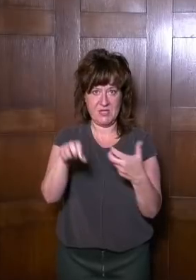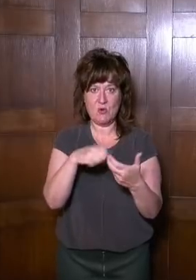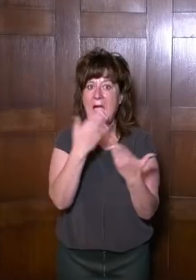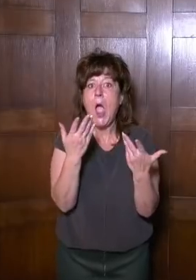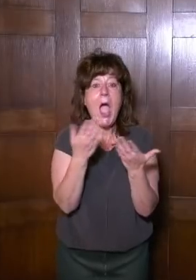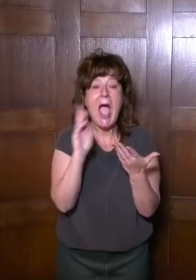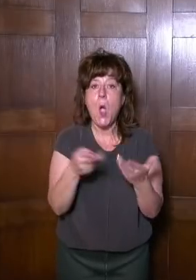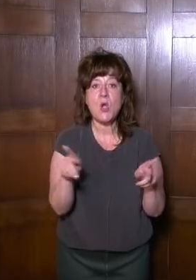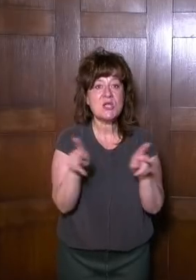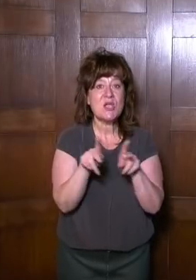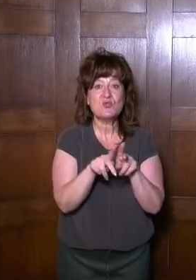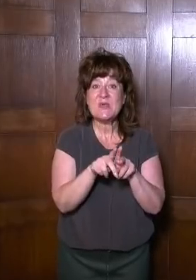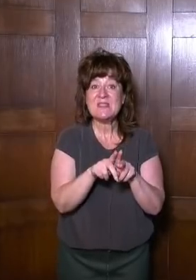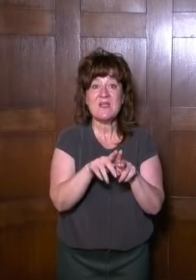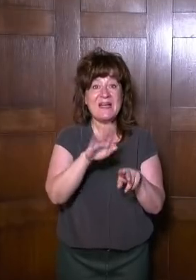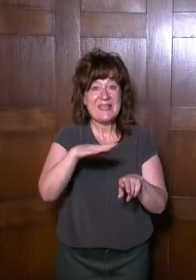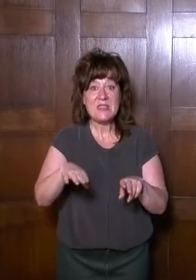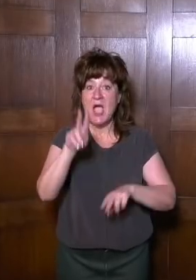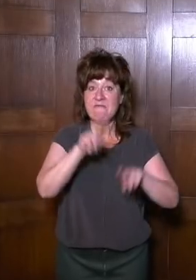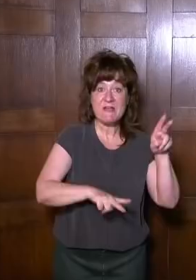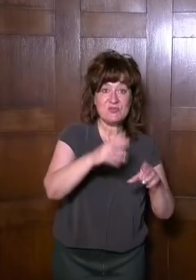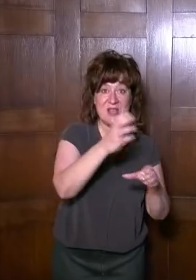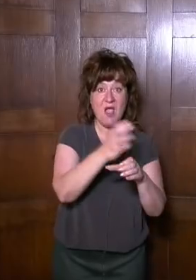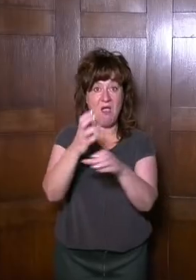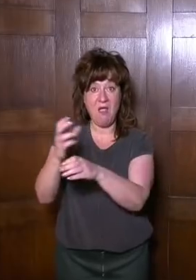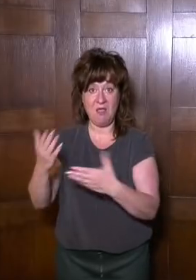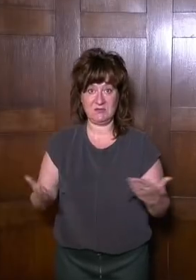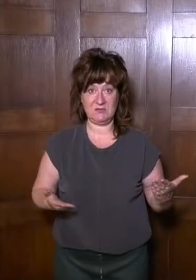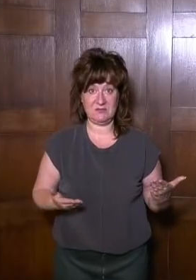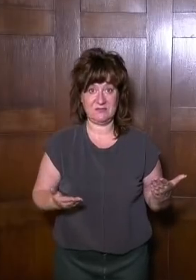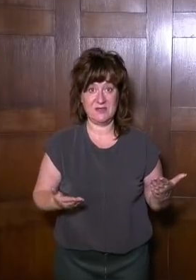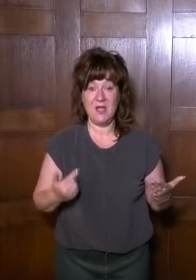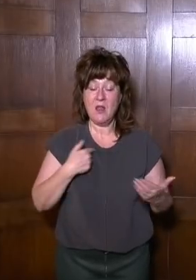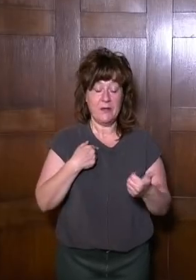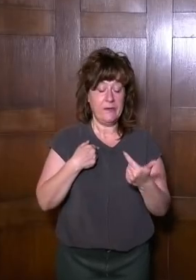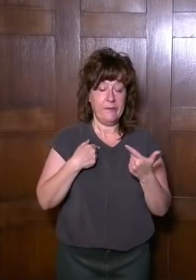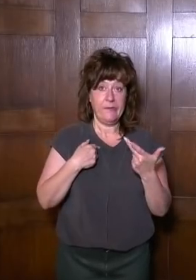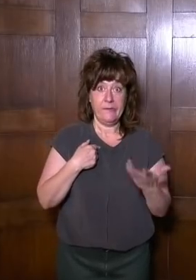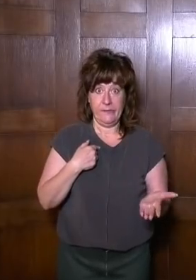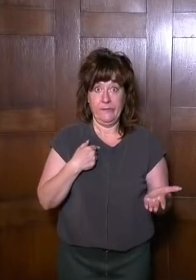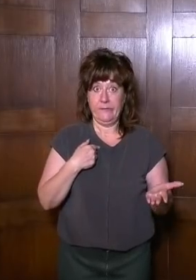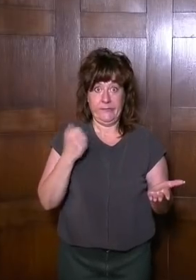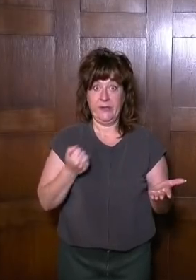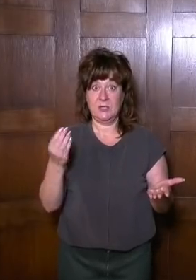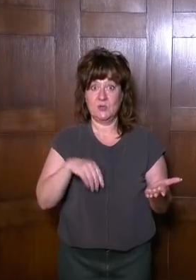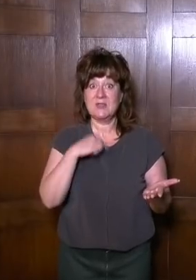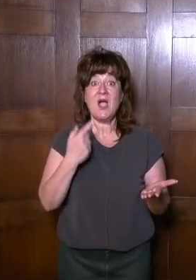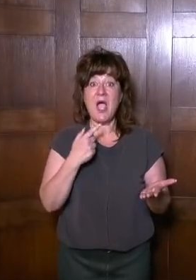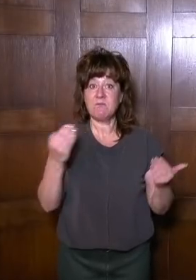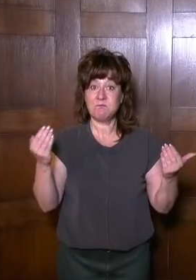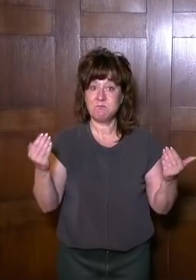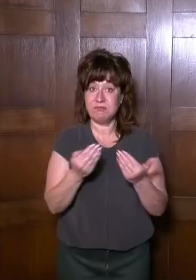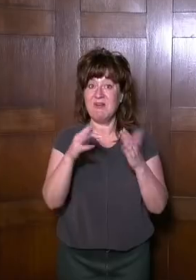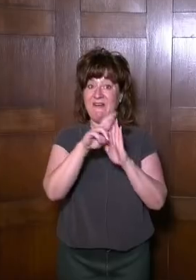Geschwisterkindern, die in verschiedenen Klassen sind und so weiter. Also das sind alles, könnte ich noch viel mehr aufzählen, Inkonsistenzen,